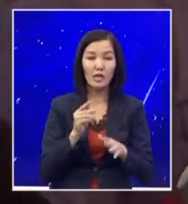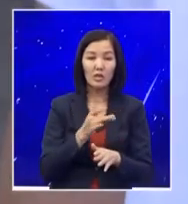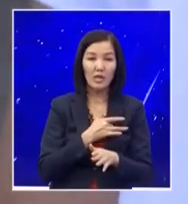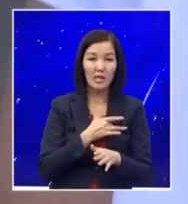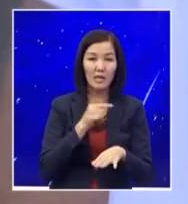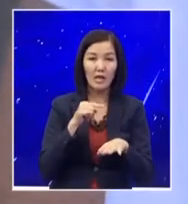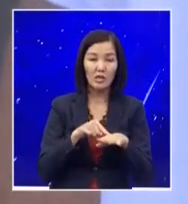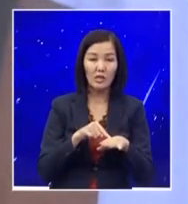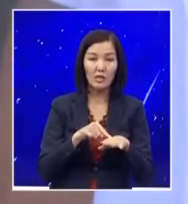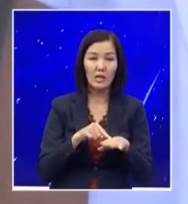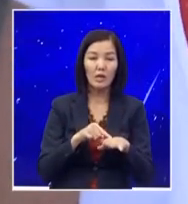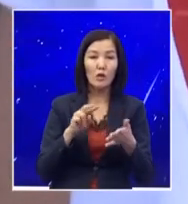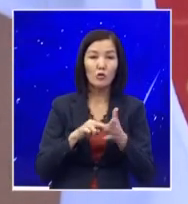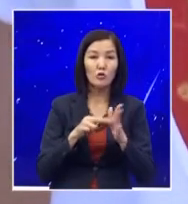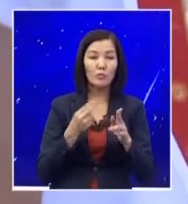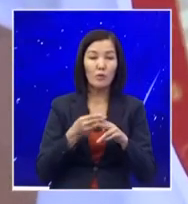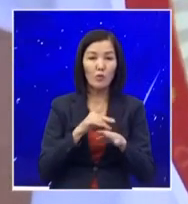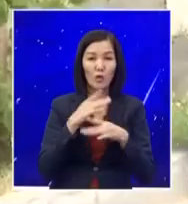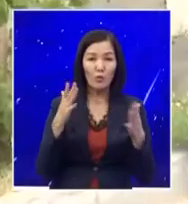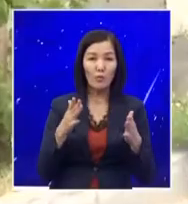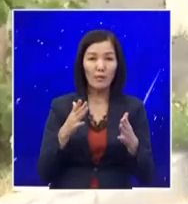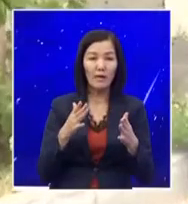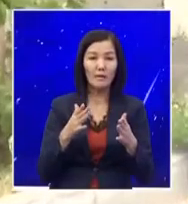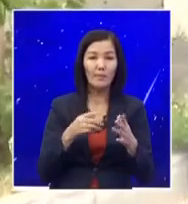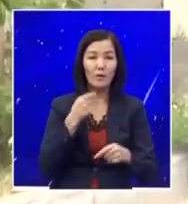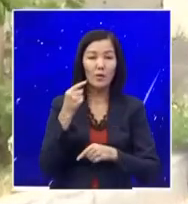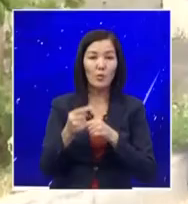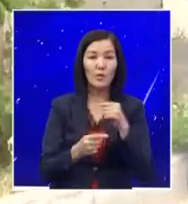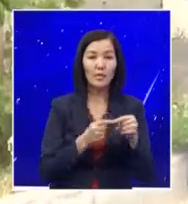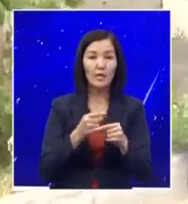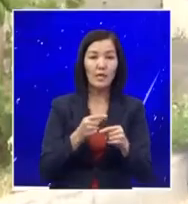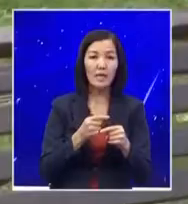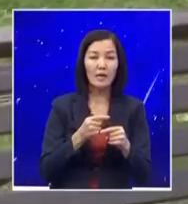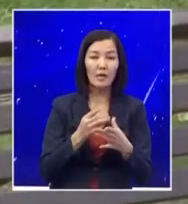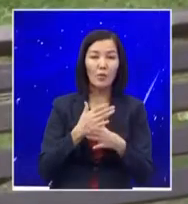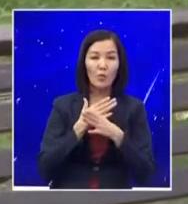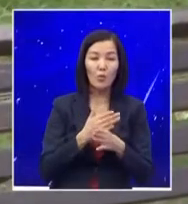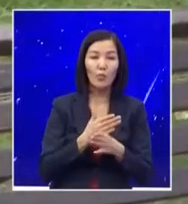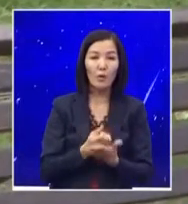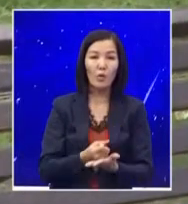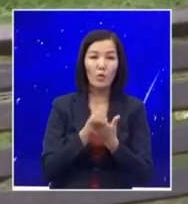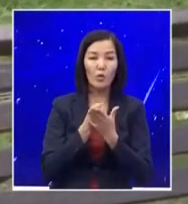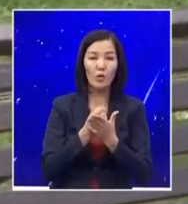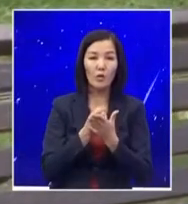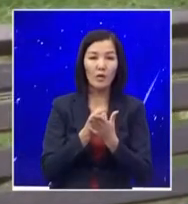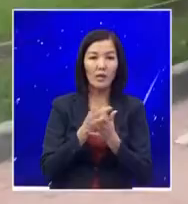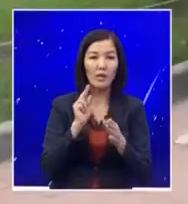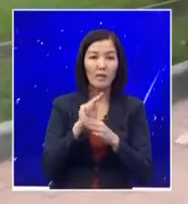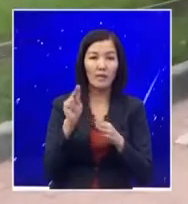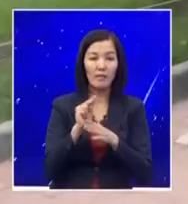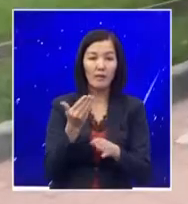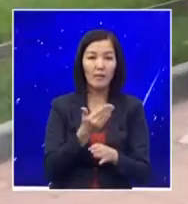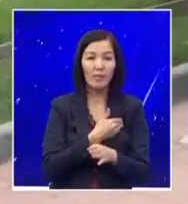құралған жоспарлары көп. Ендігі бір парасы өскелең буынға осы өзара көмек, қолдау тұрғысында тәлім тәрбие